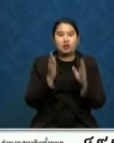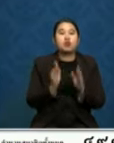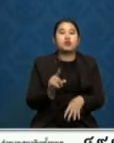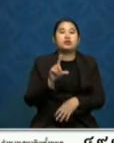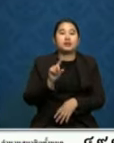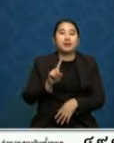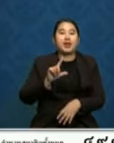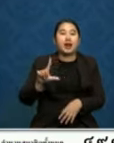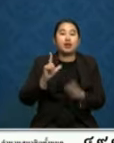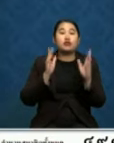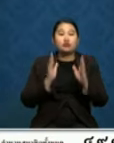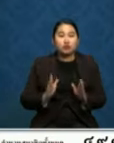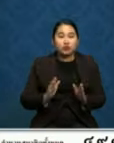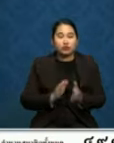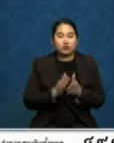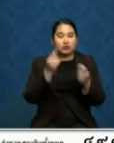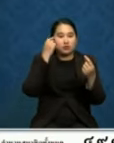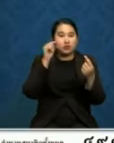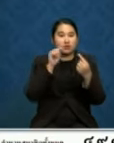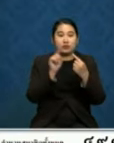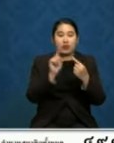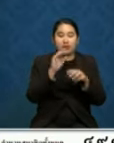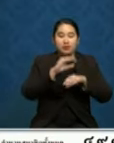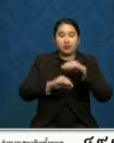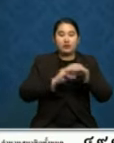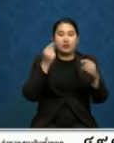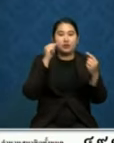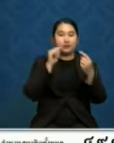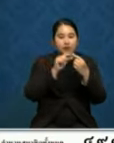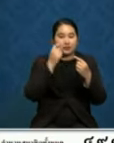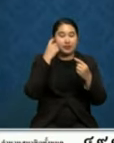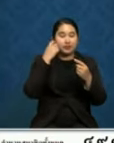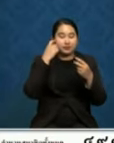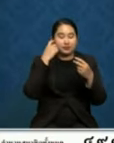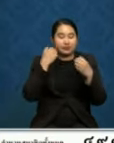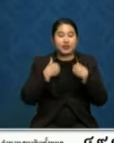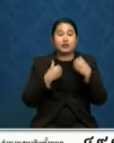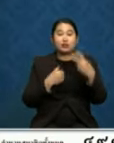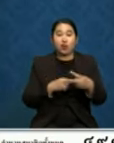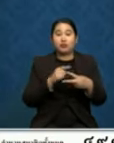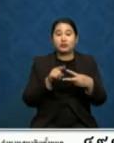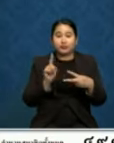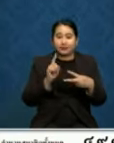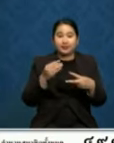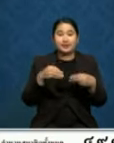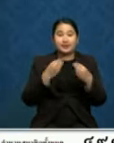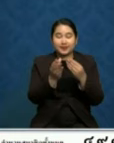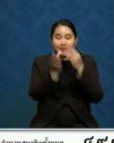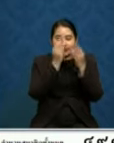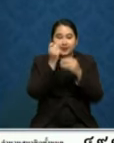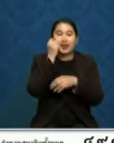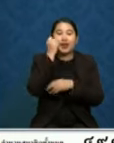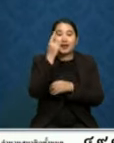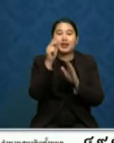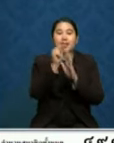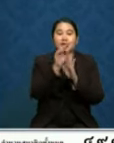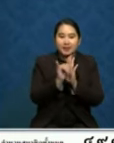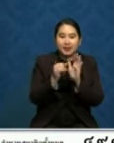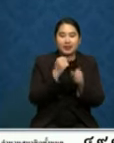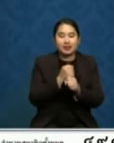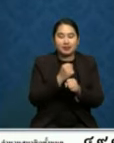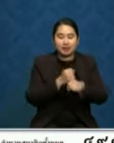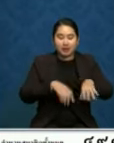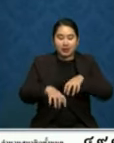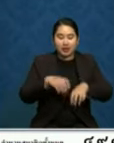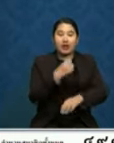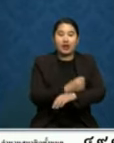นะครับแล้วก็กับการตั้งวัตถุประสงค์ของโครงการมา2ข้อคือ1เนี่ยเพื่อให้เข้าใจในนโยบายการบริหารจัดการ